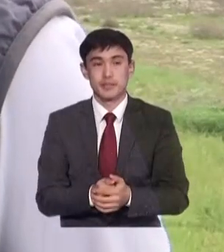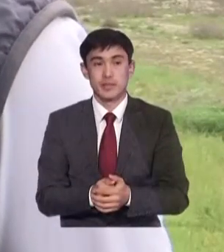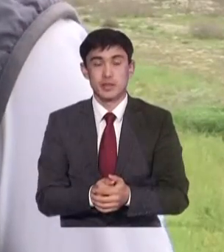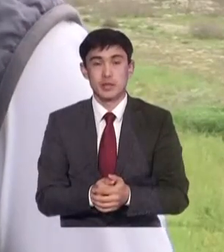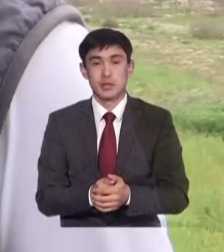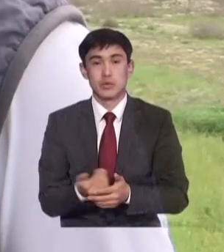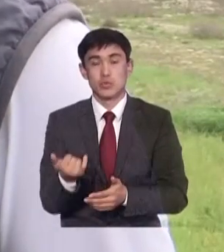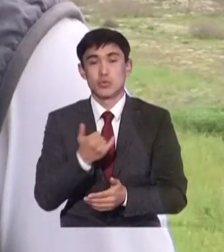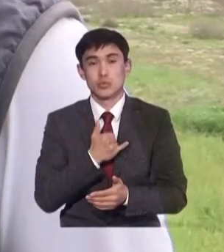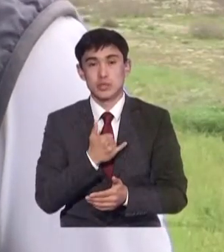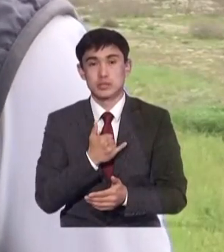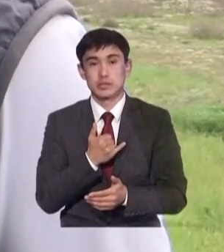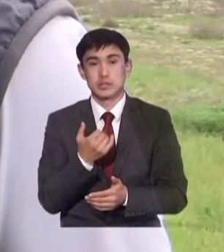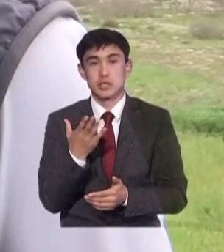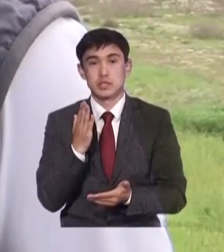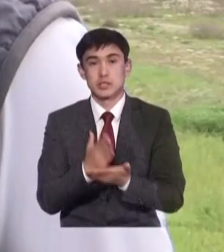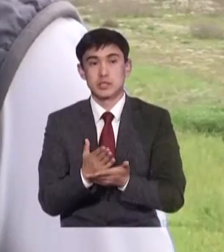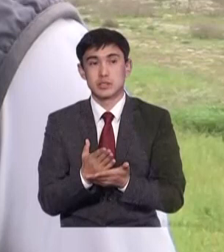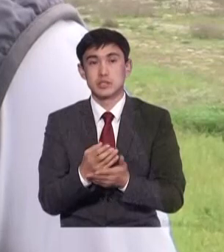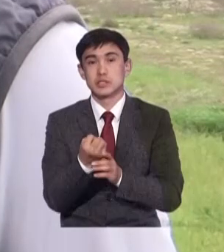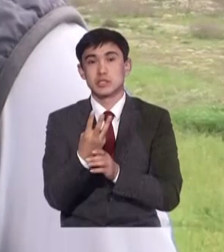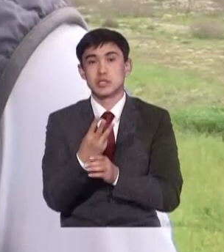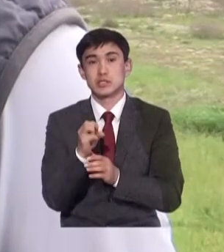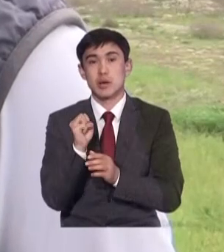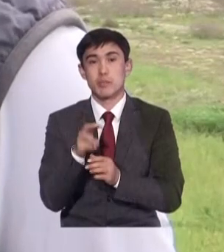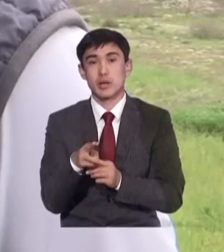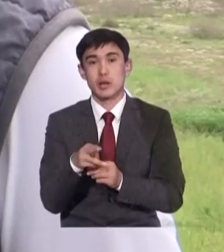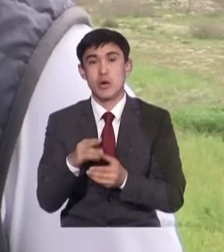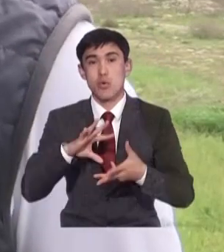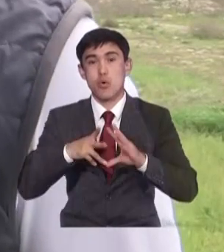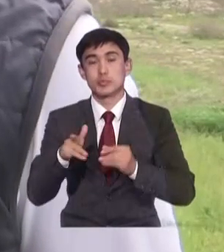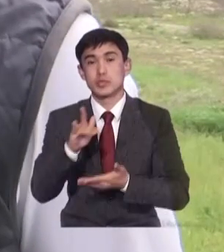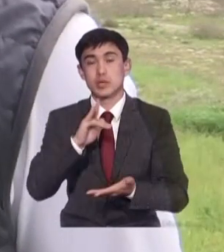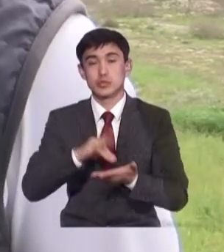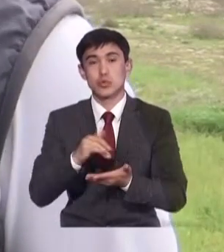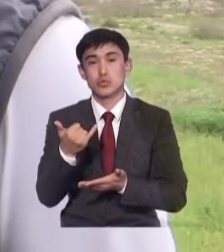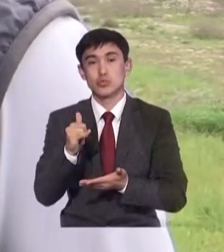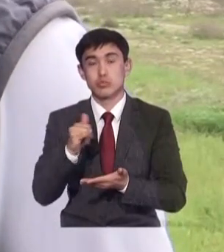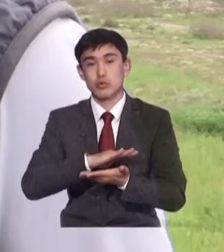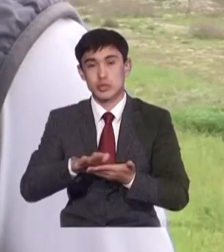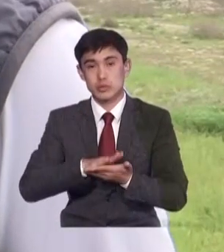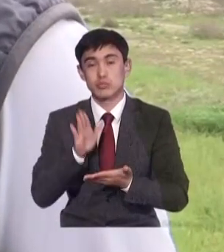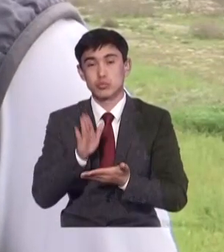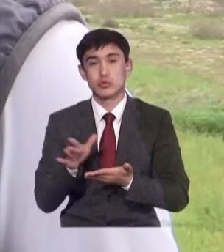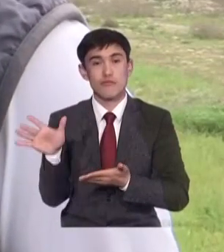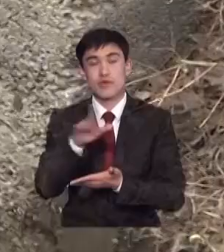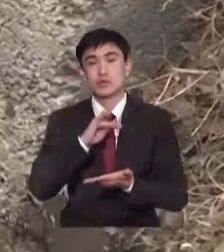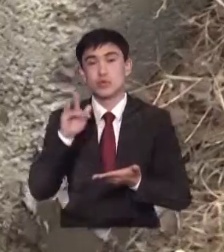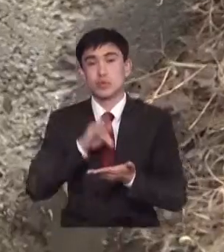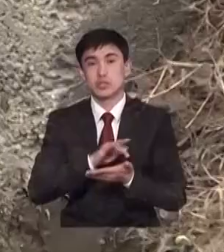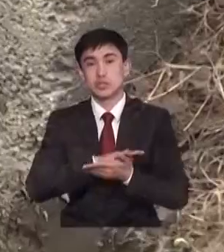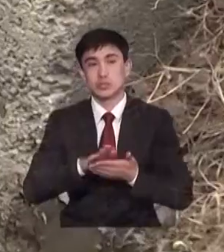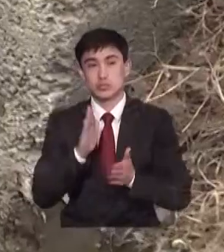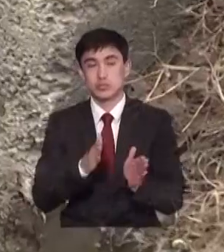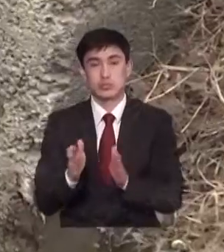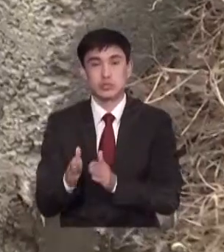Помимо этого у нас намечается 13 апреля общегородской субботник. Мы будем чистить весь город. Пока